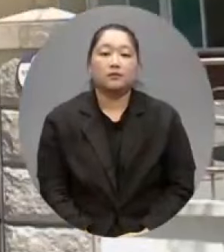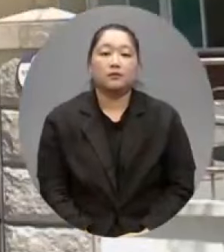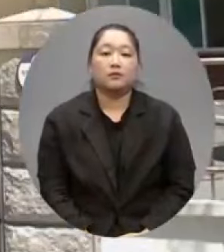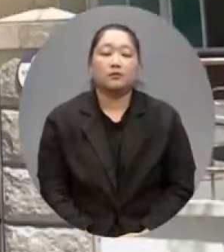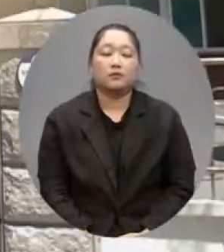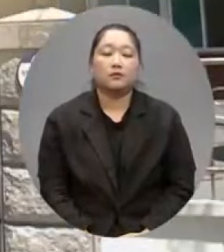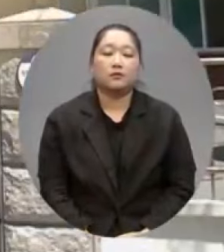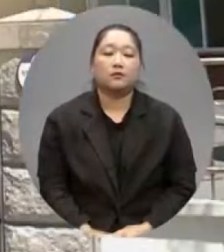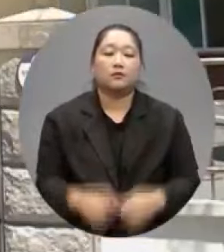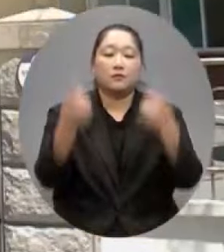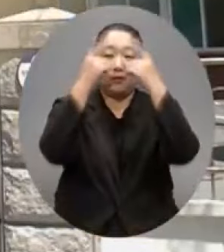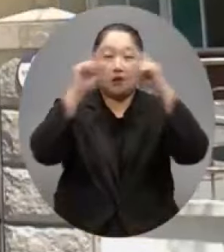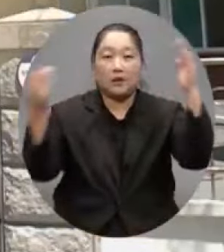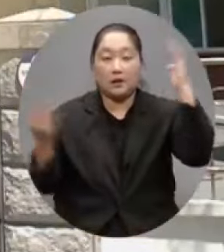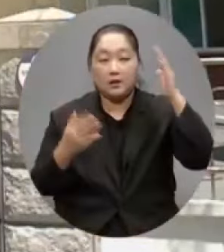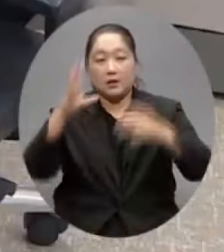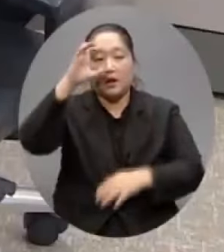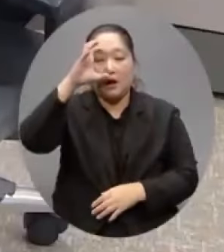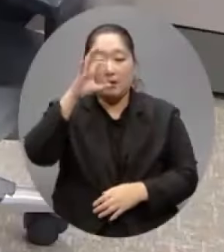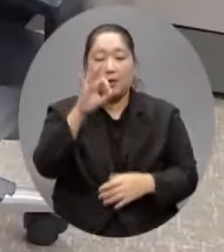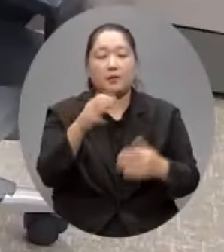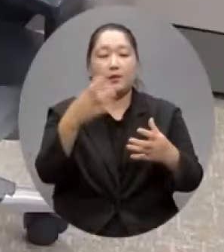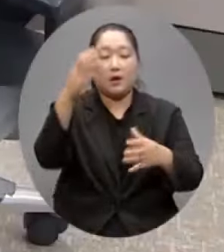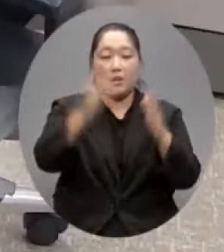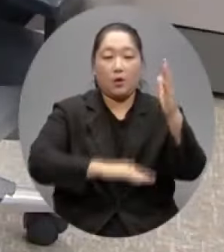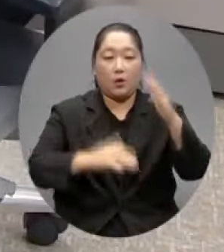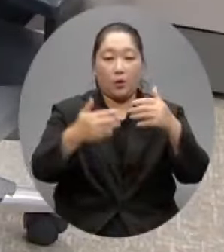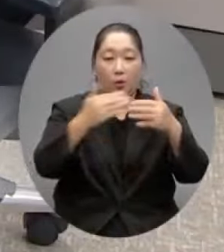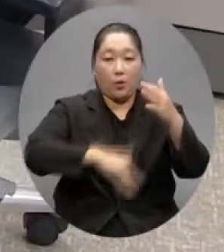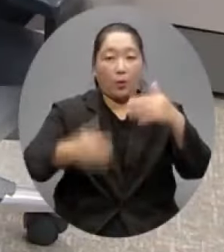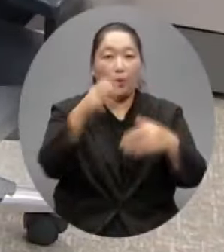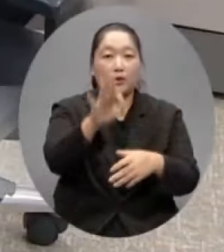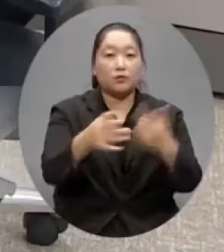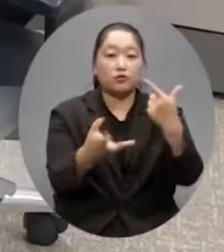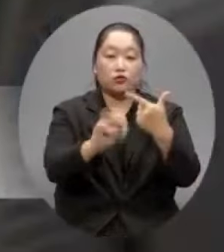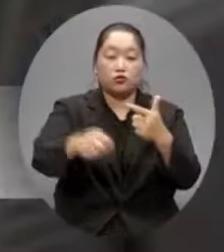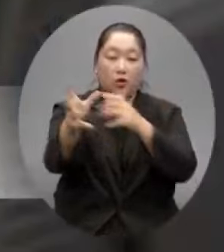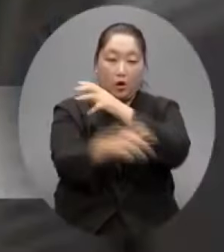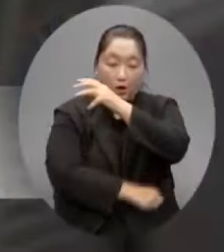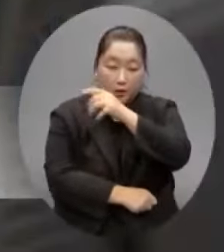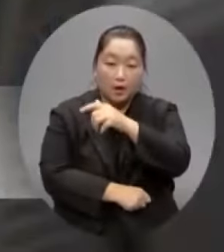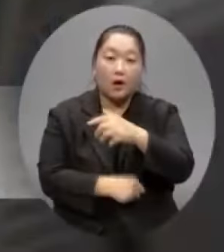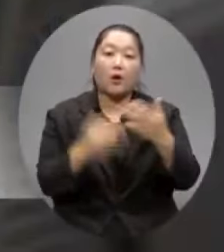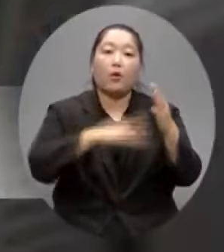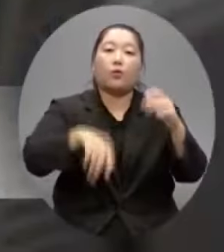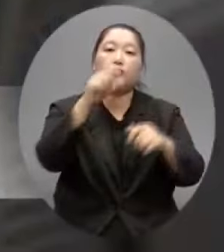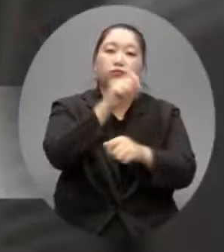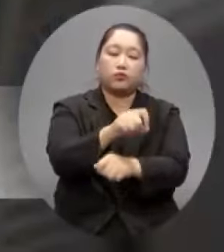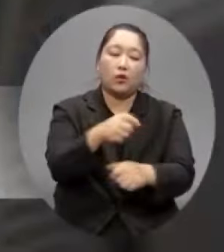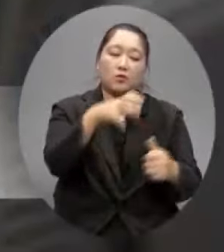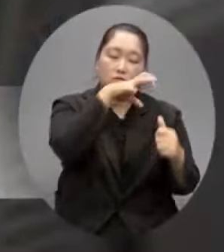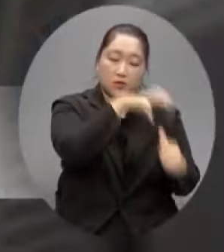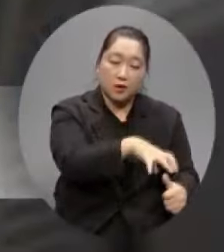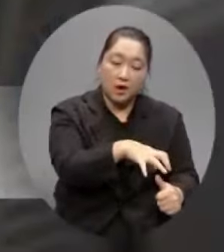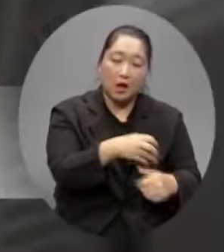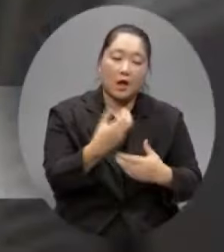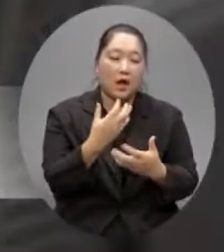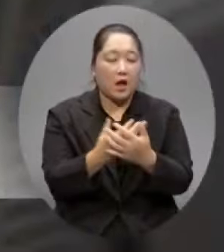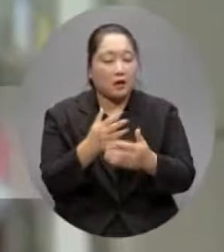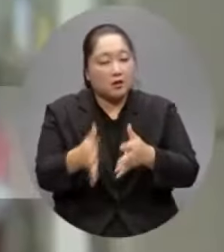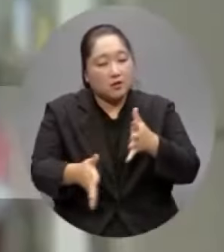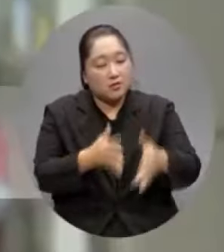대학생 아르바이트비 등 공금 6억 원을 빼돌린 혐의로 공무원이 구속되며 행정에 또다시 허점을 드러낸